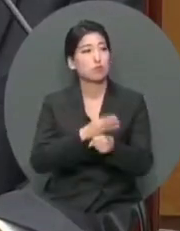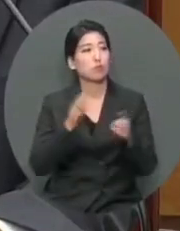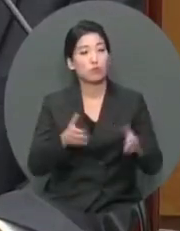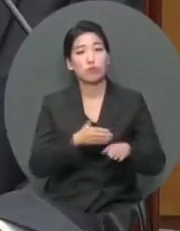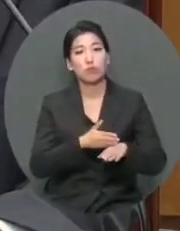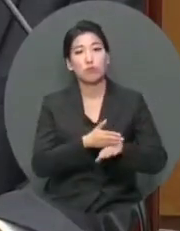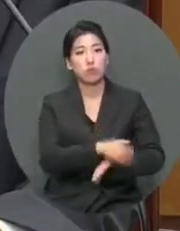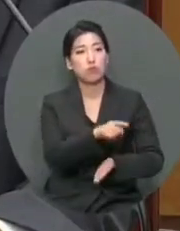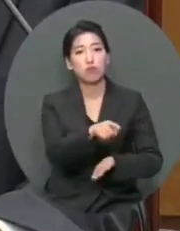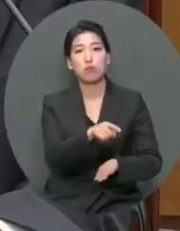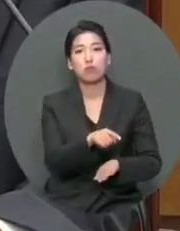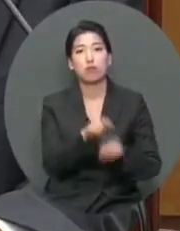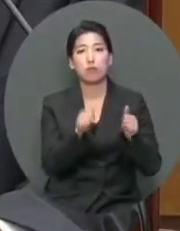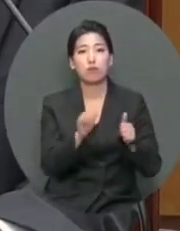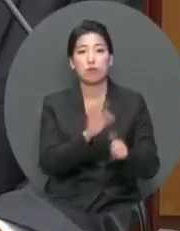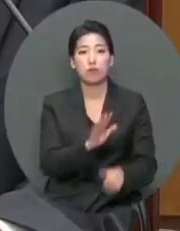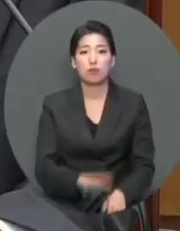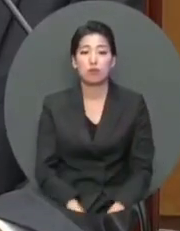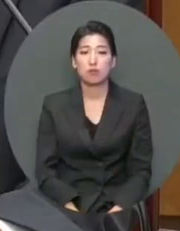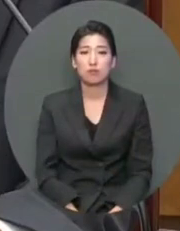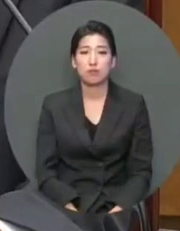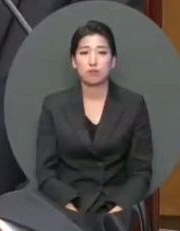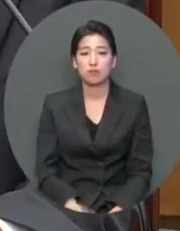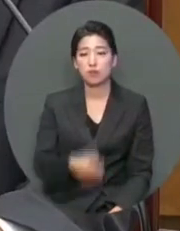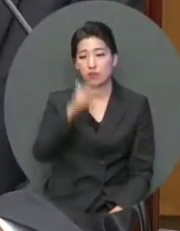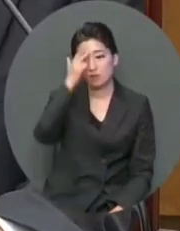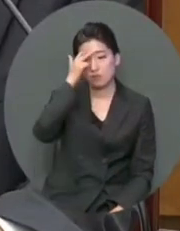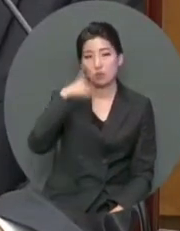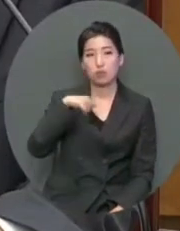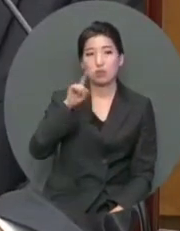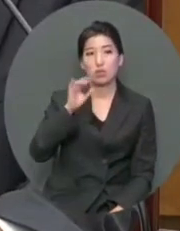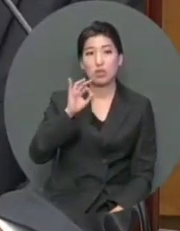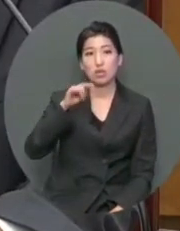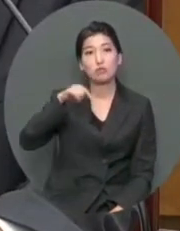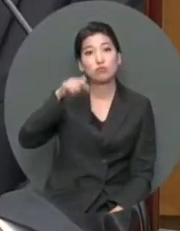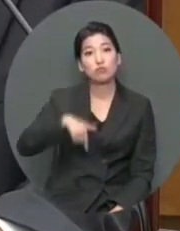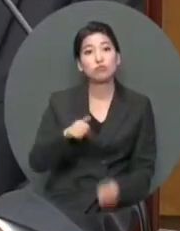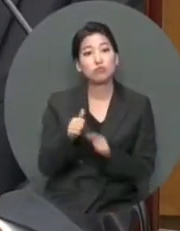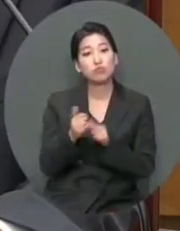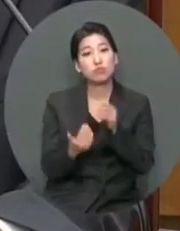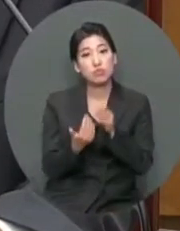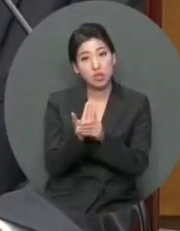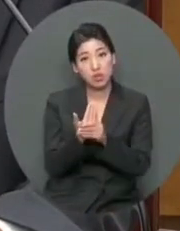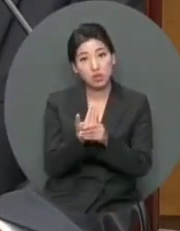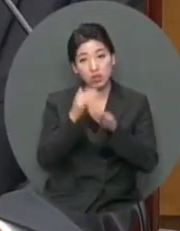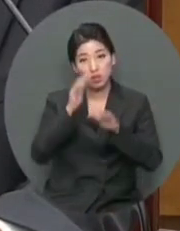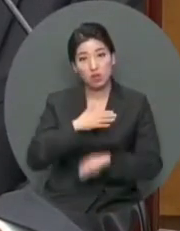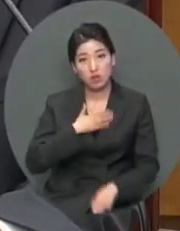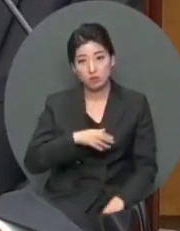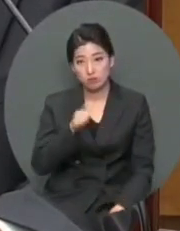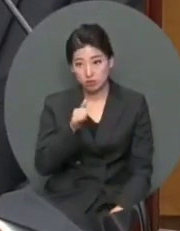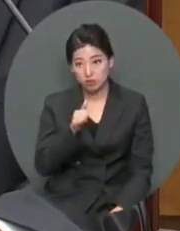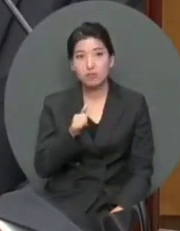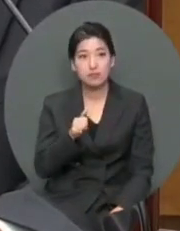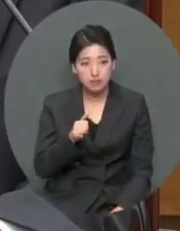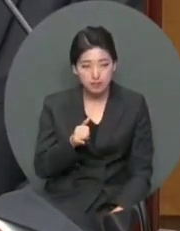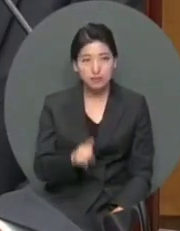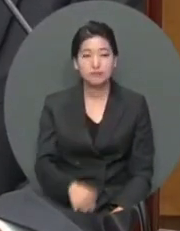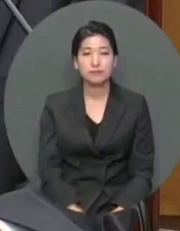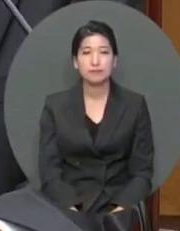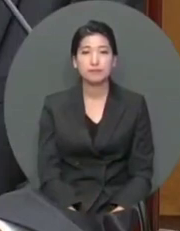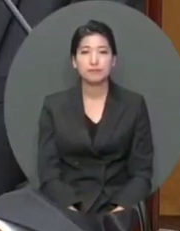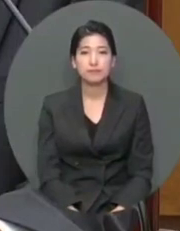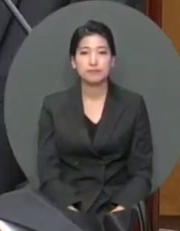전에 퇴직한 최강욱 의원의 사건도 알고 계시죠? 예.